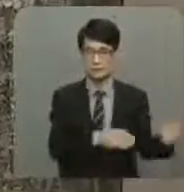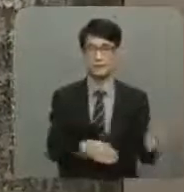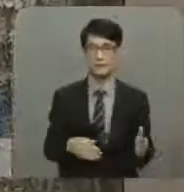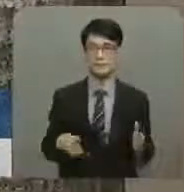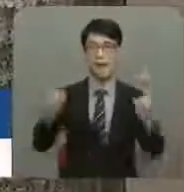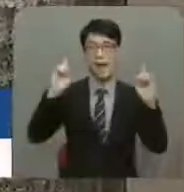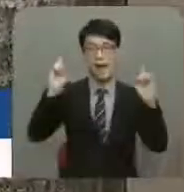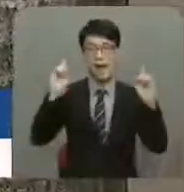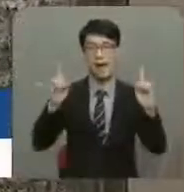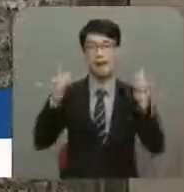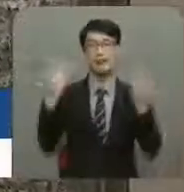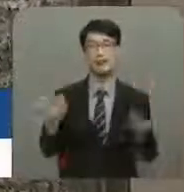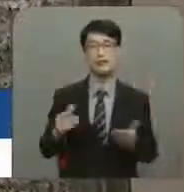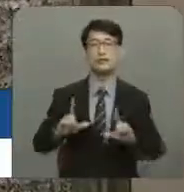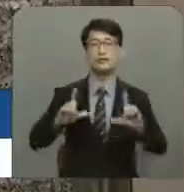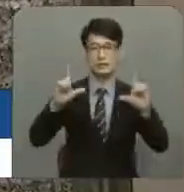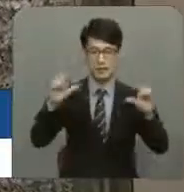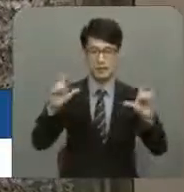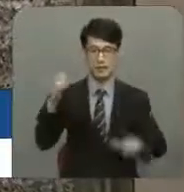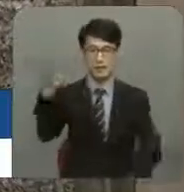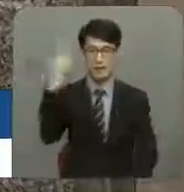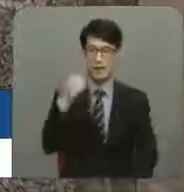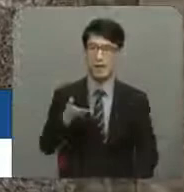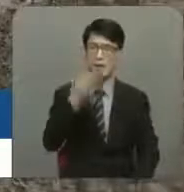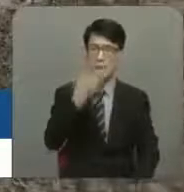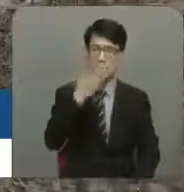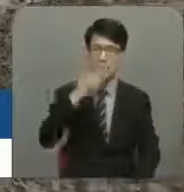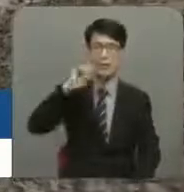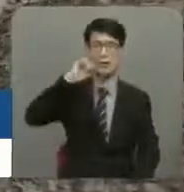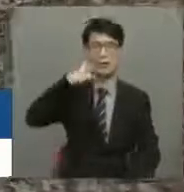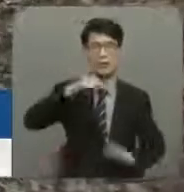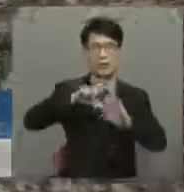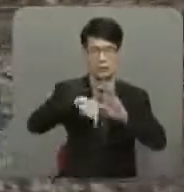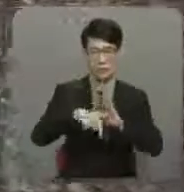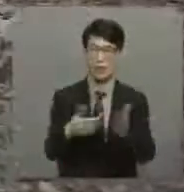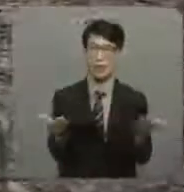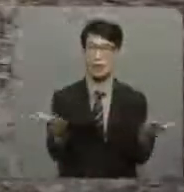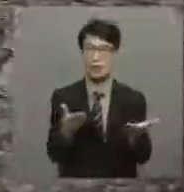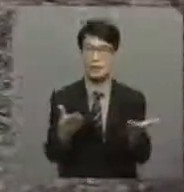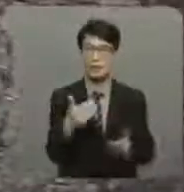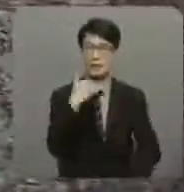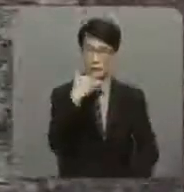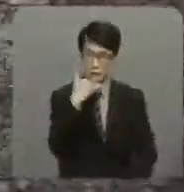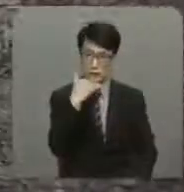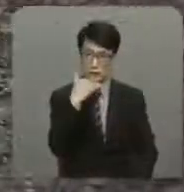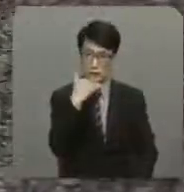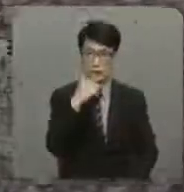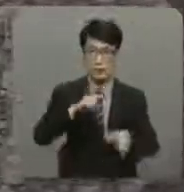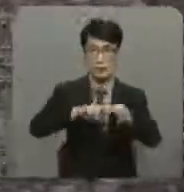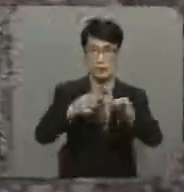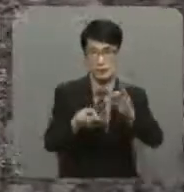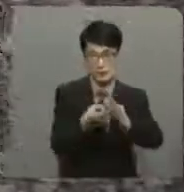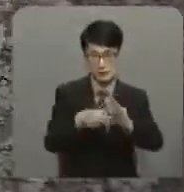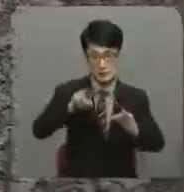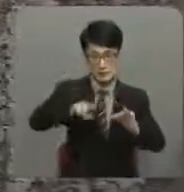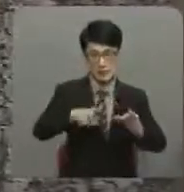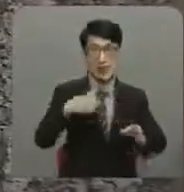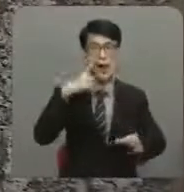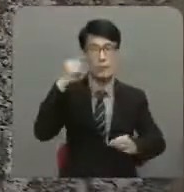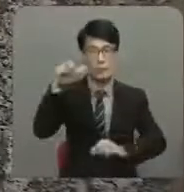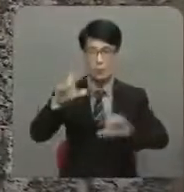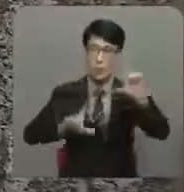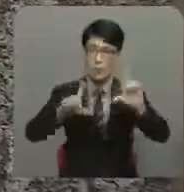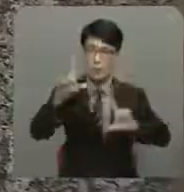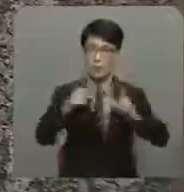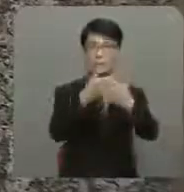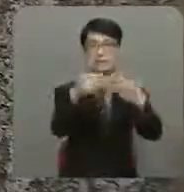뜻의 한일. 입에 풀칠하기도 어려웠던 시절. 일감을 기다리며 길가에서 장기를 두던 우리 아버지들의